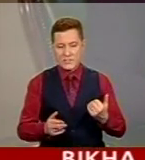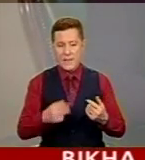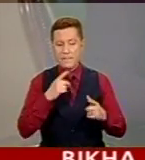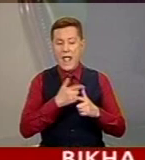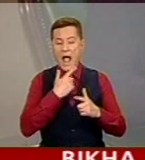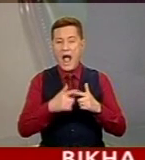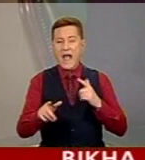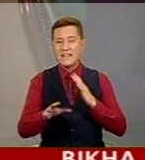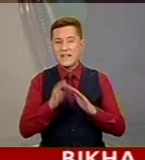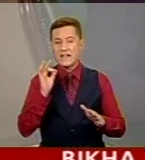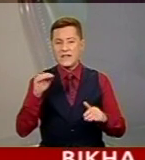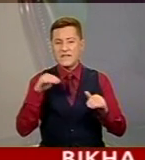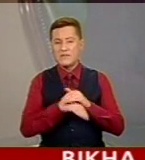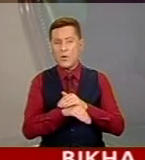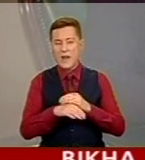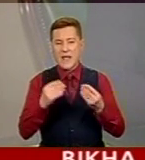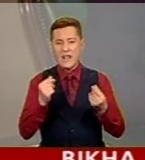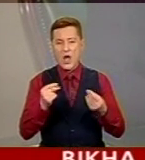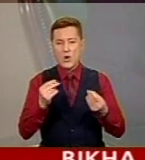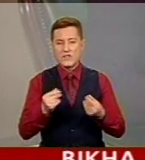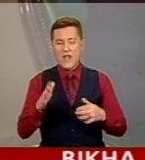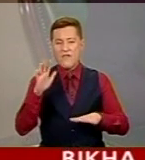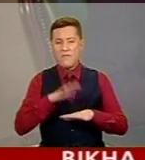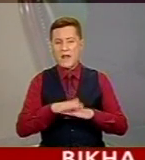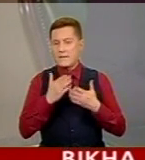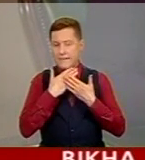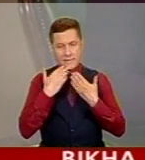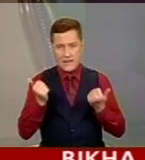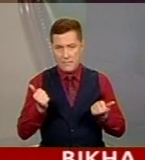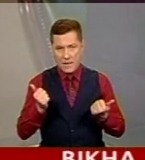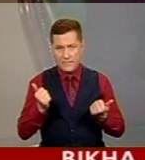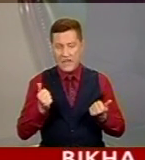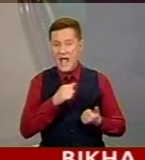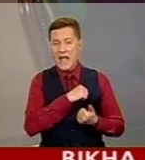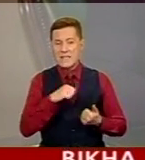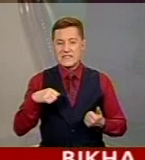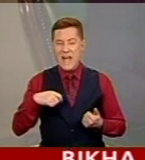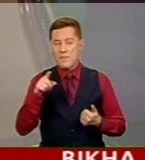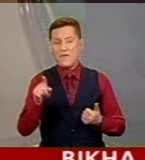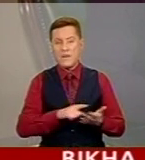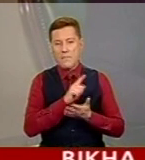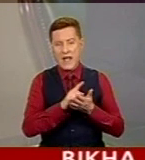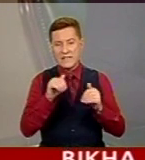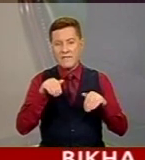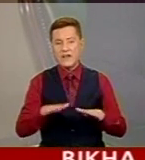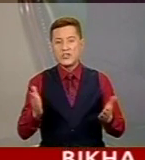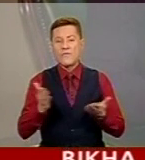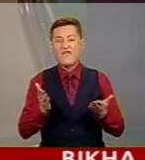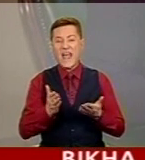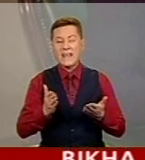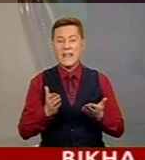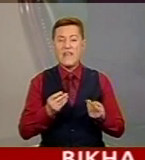Альтернативи зберігання грошей в банках нема. А самі ви маєте вирішувати, в якій